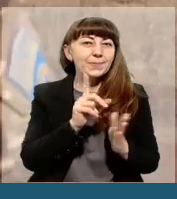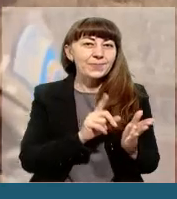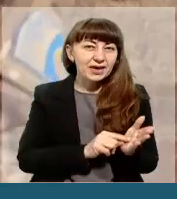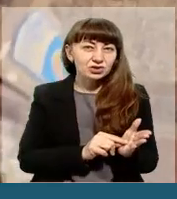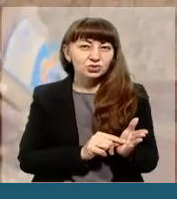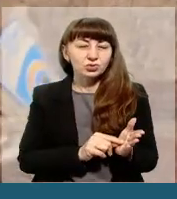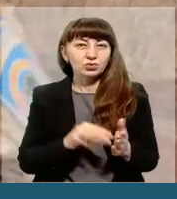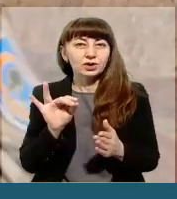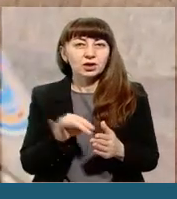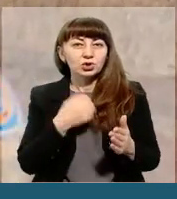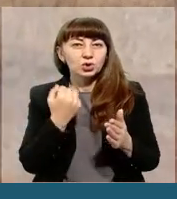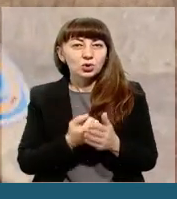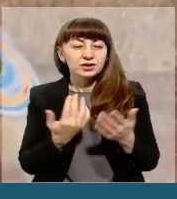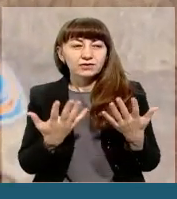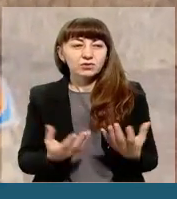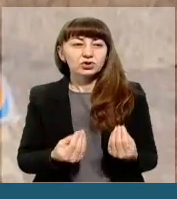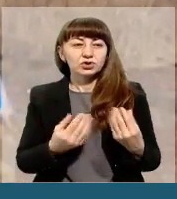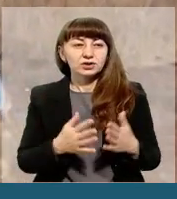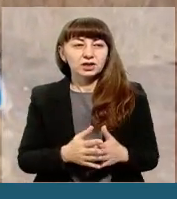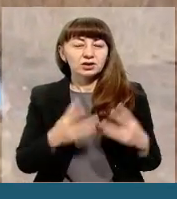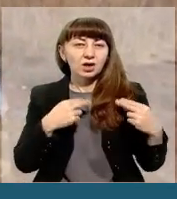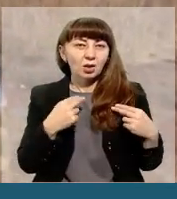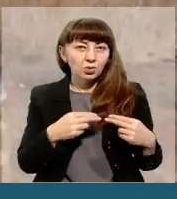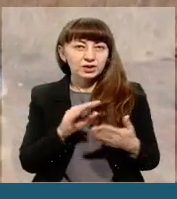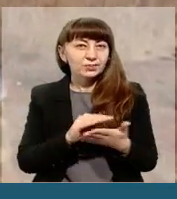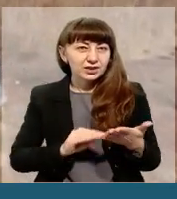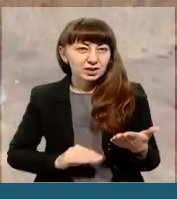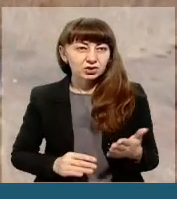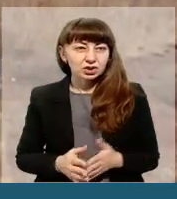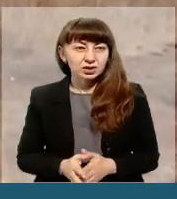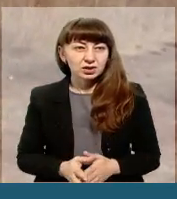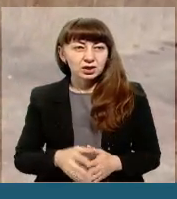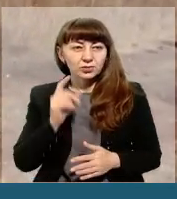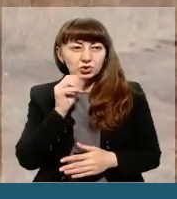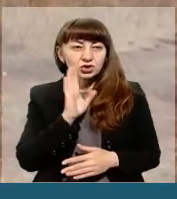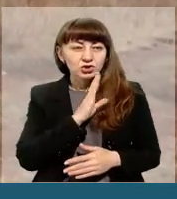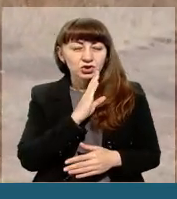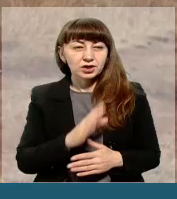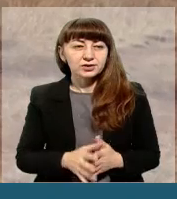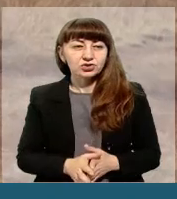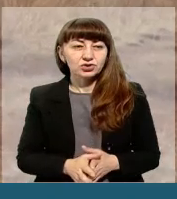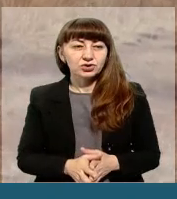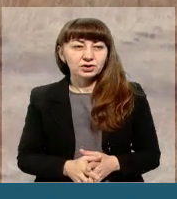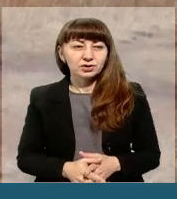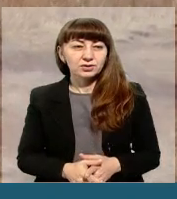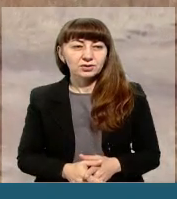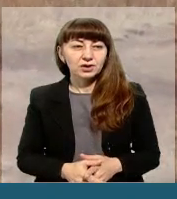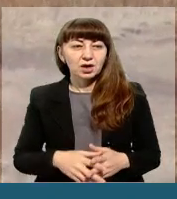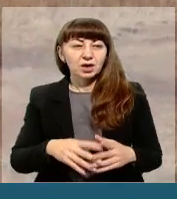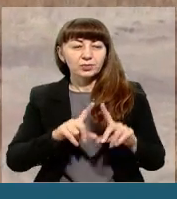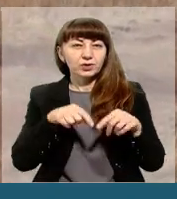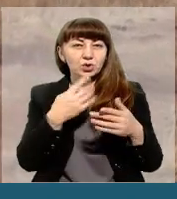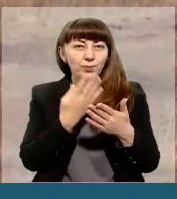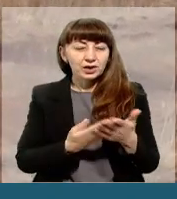которые до сих пор по сегодняшний день в наших рядах работают, и мужское, и женское поколение, как говорится, подают нам